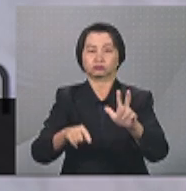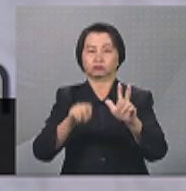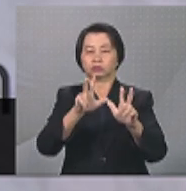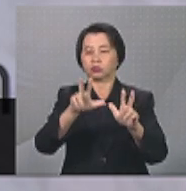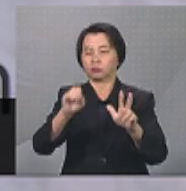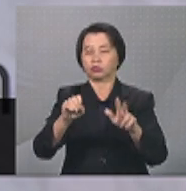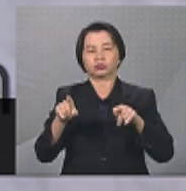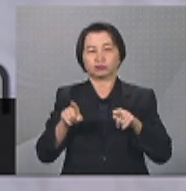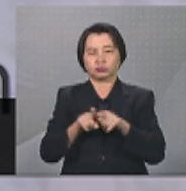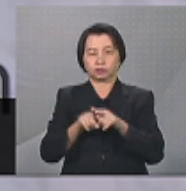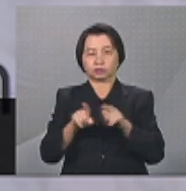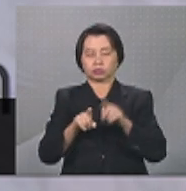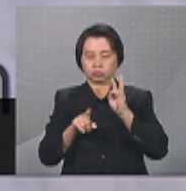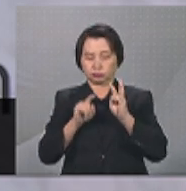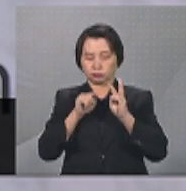330 bersamaan dengan